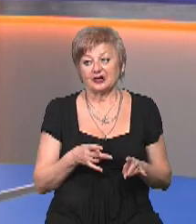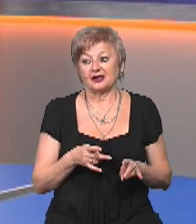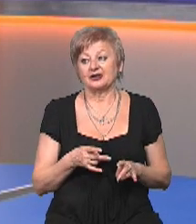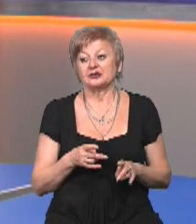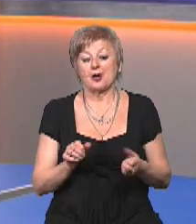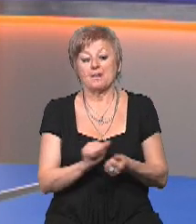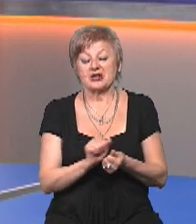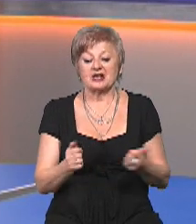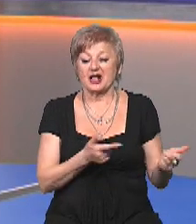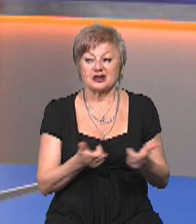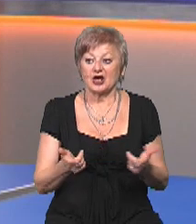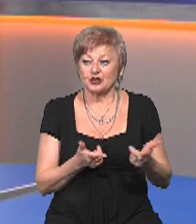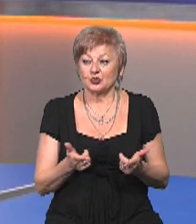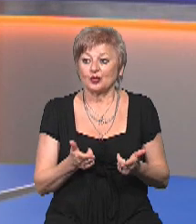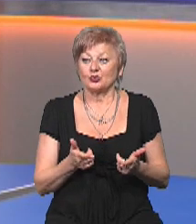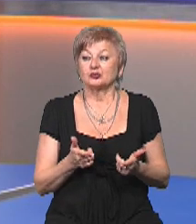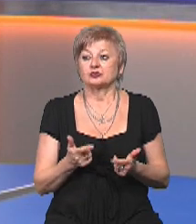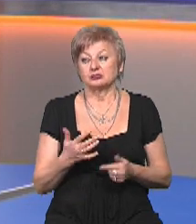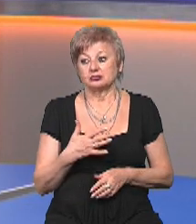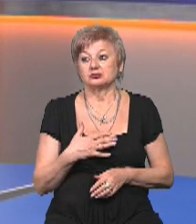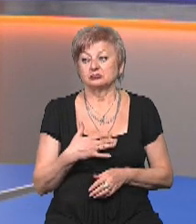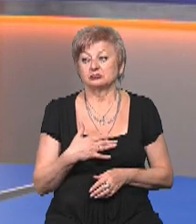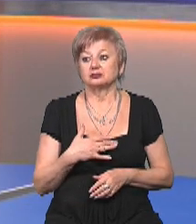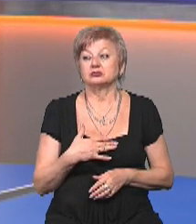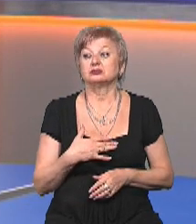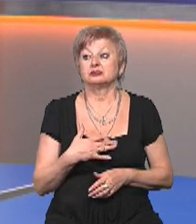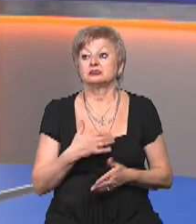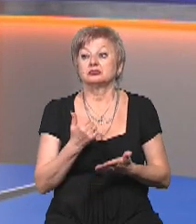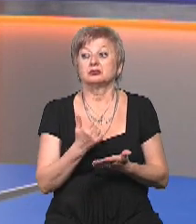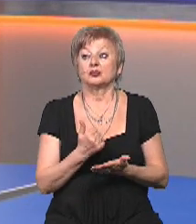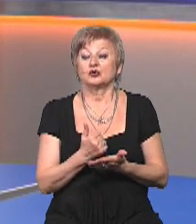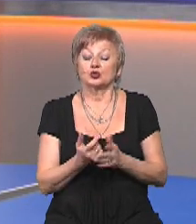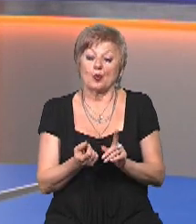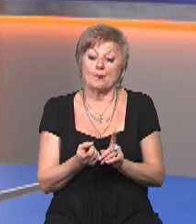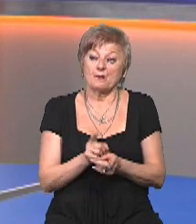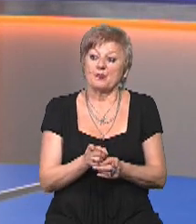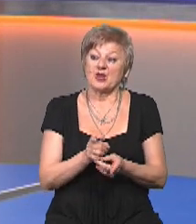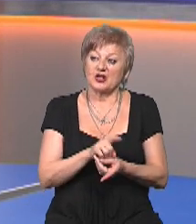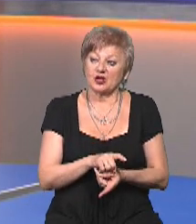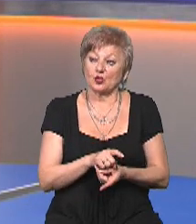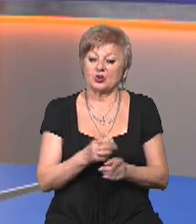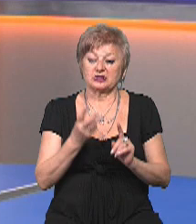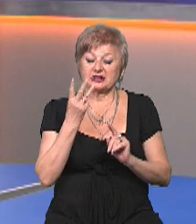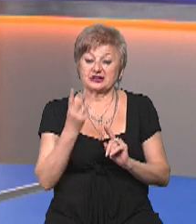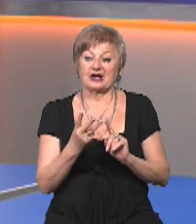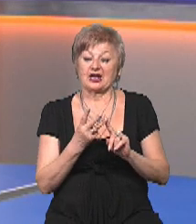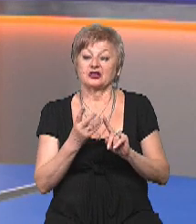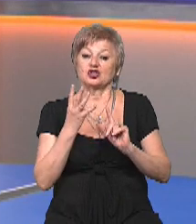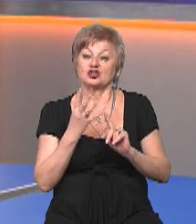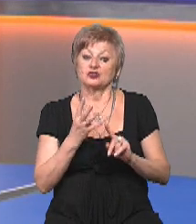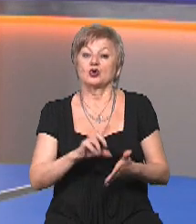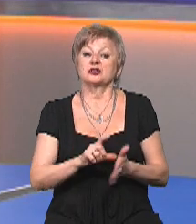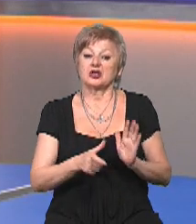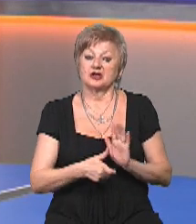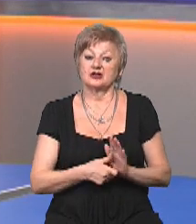пілотують матеріали. Тому ми будемо до основного циклу переходити. Основний цикл – це третій, четвертий клас, там, де